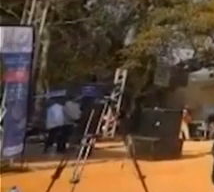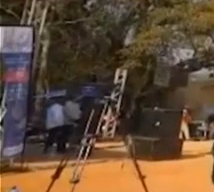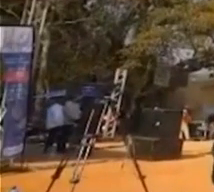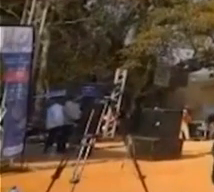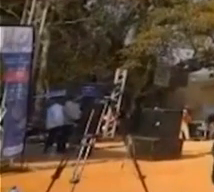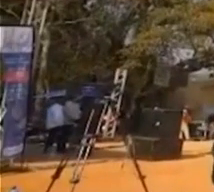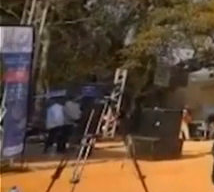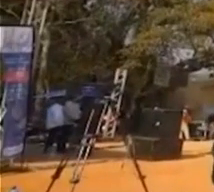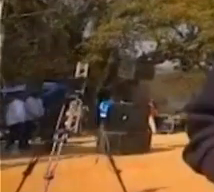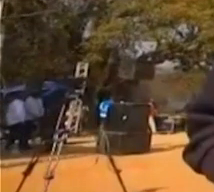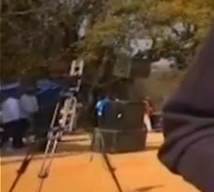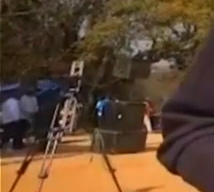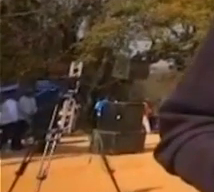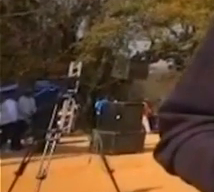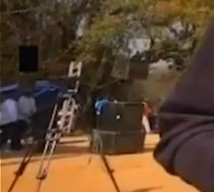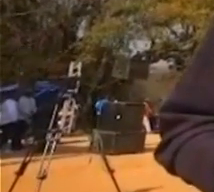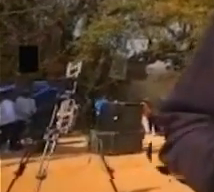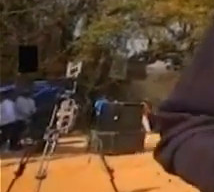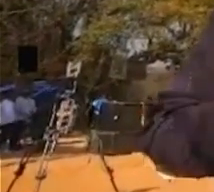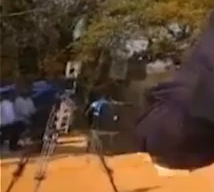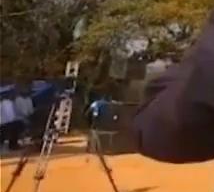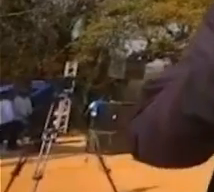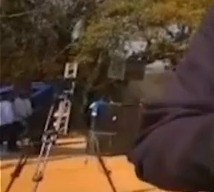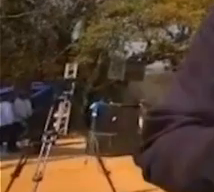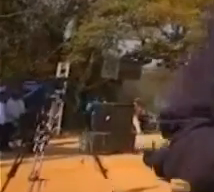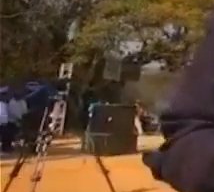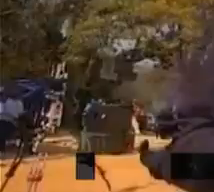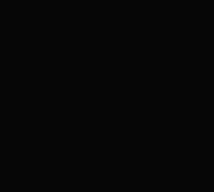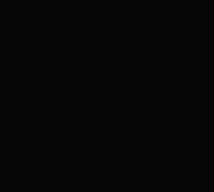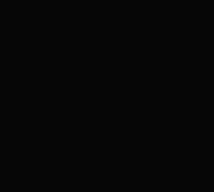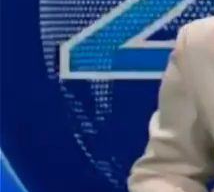nous signer un pariat gagnant-gagnant.